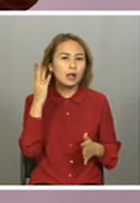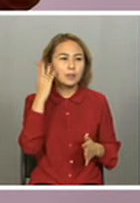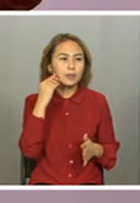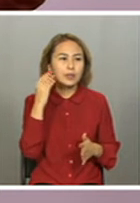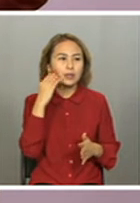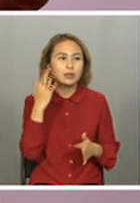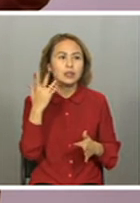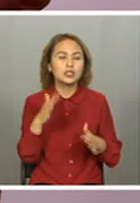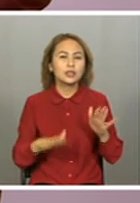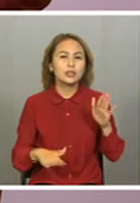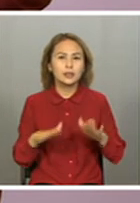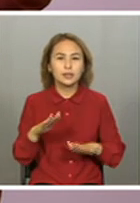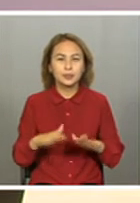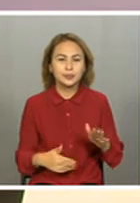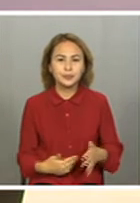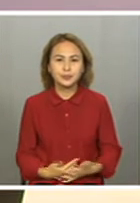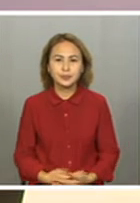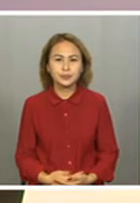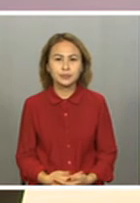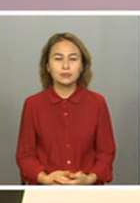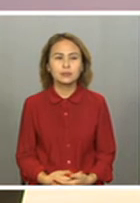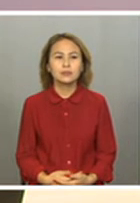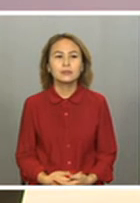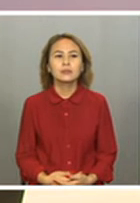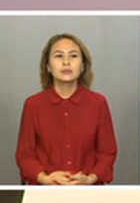салмағы қанша килограмм?